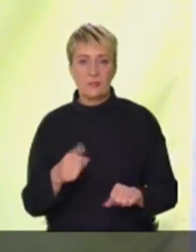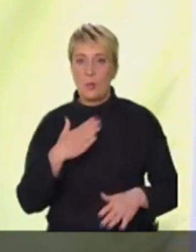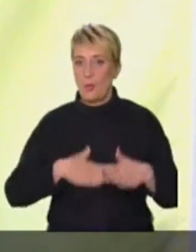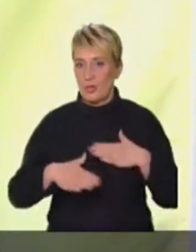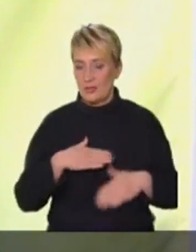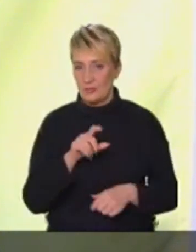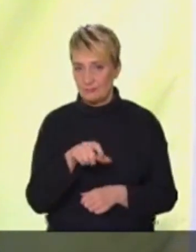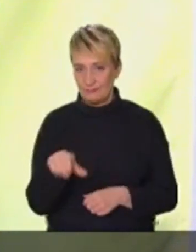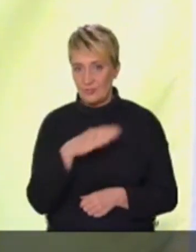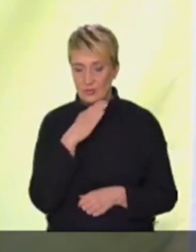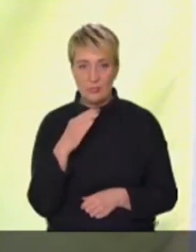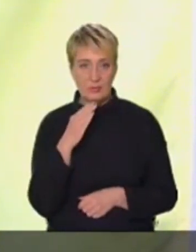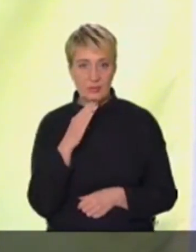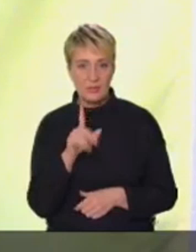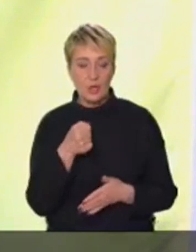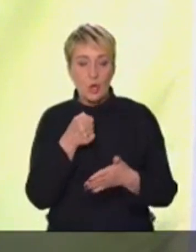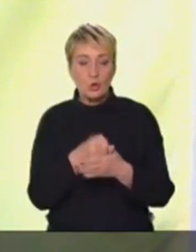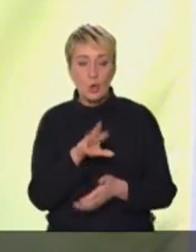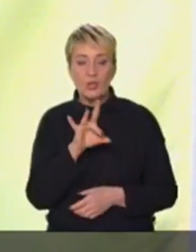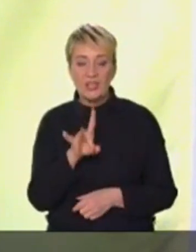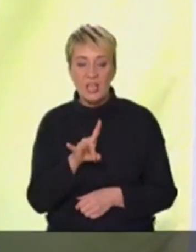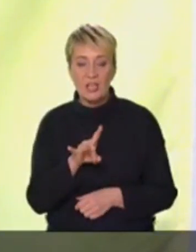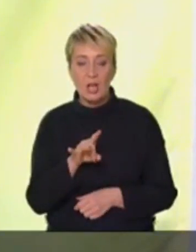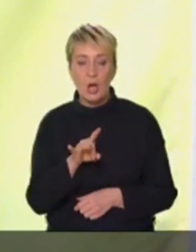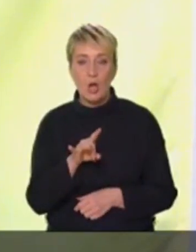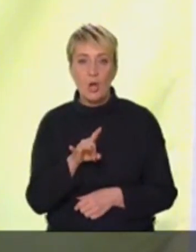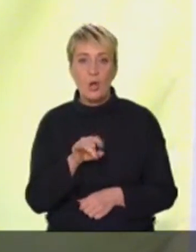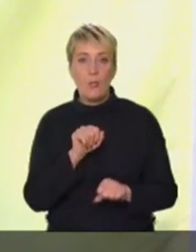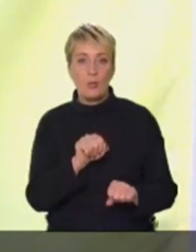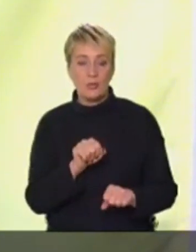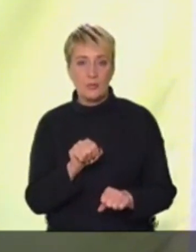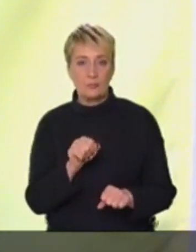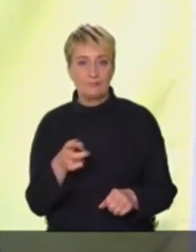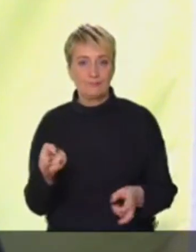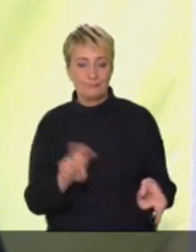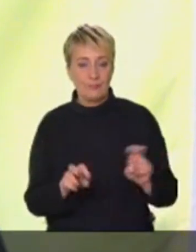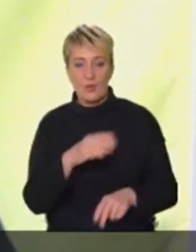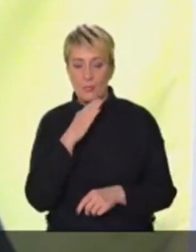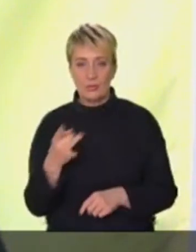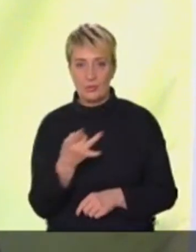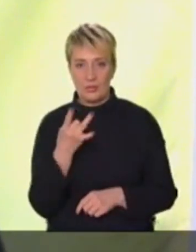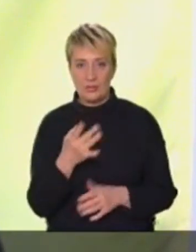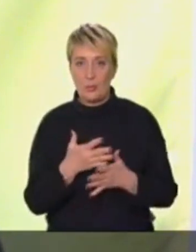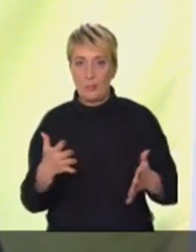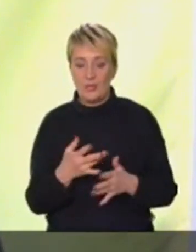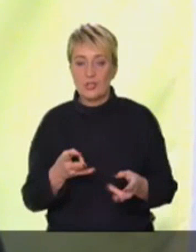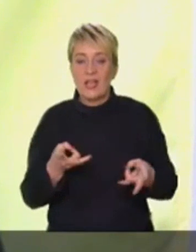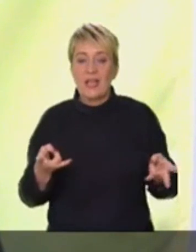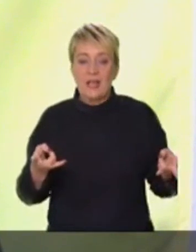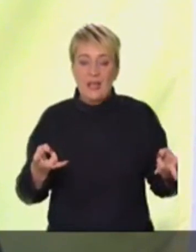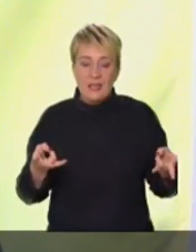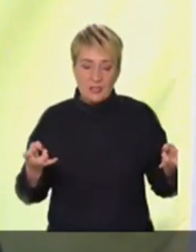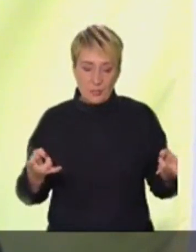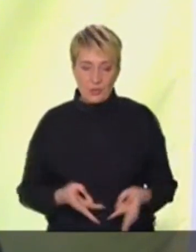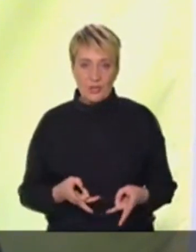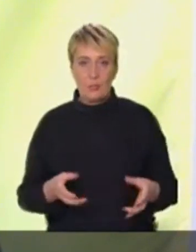що до територіальної оборони у Києві зголосилися люди у багато разів більше, ніж цього потребують